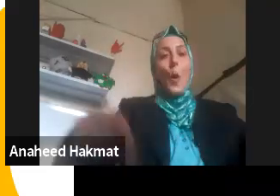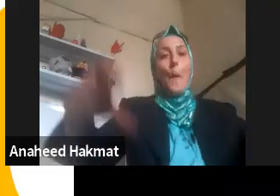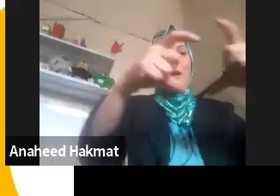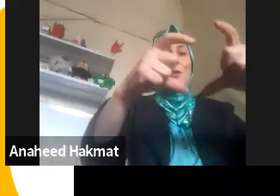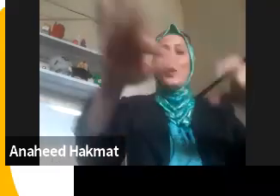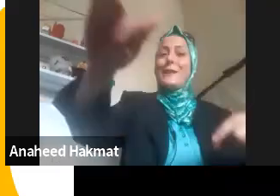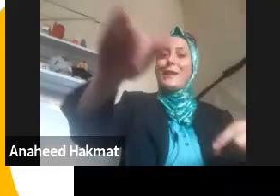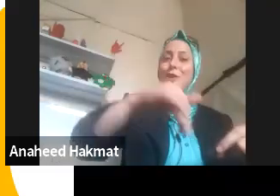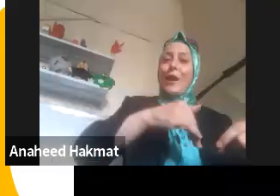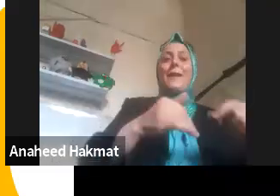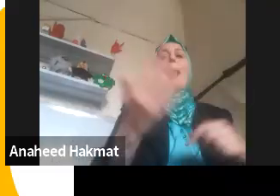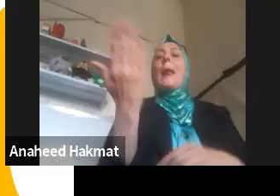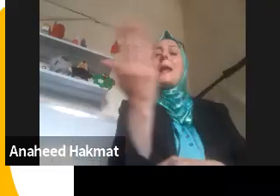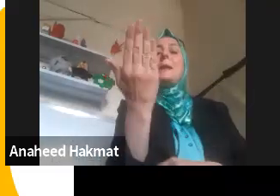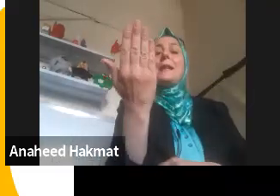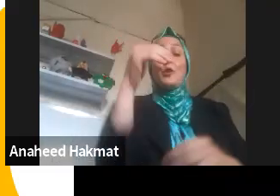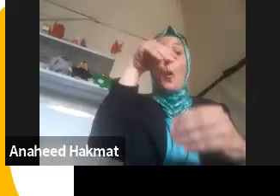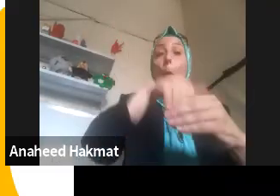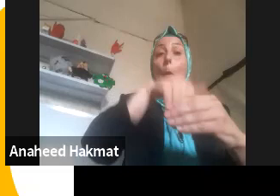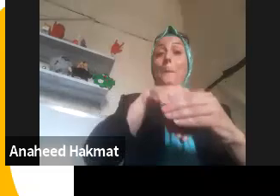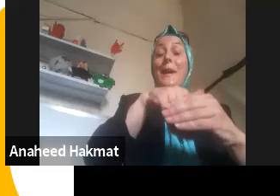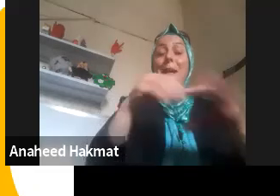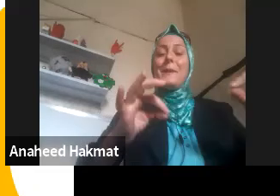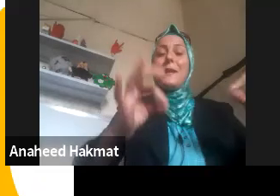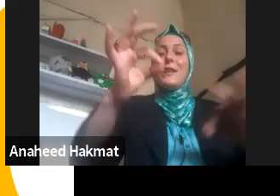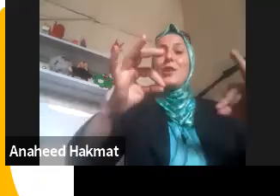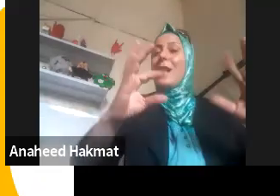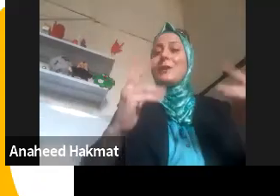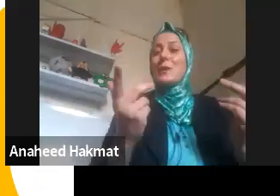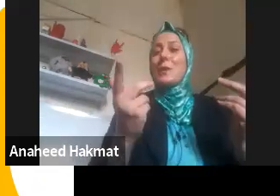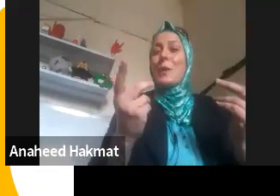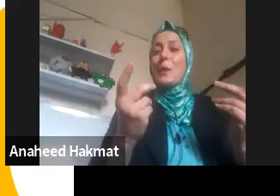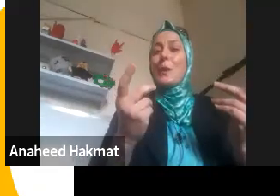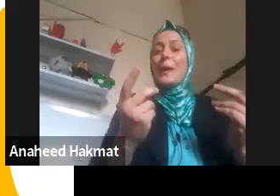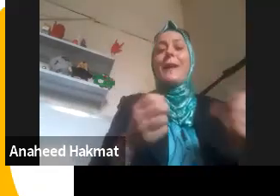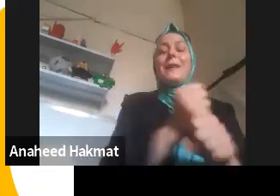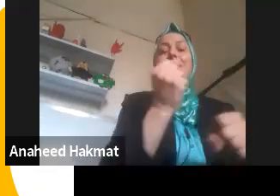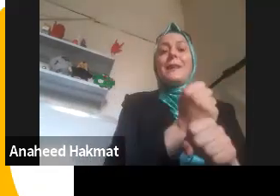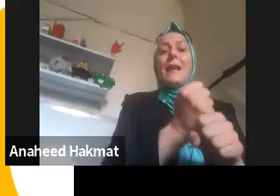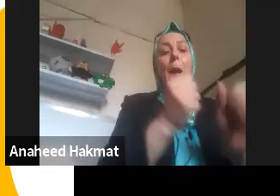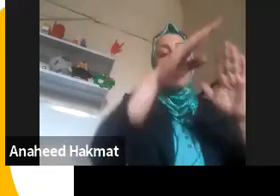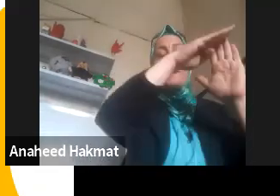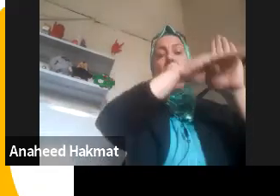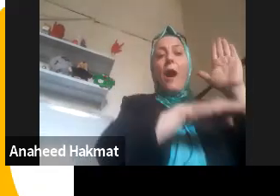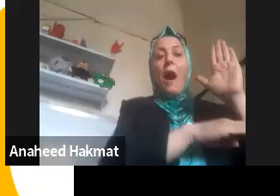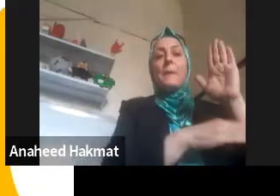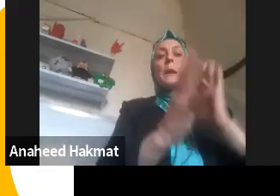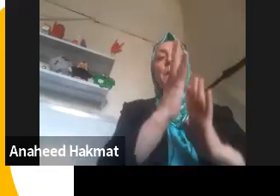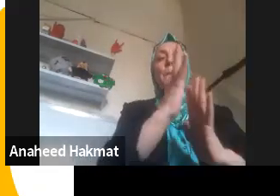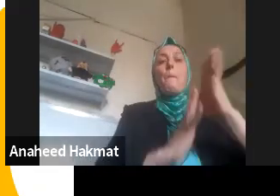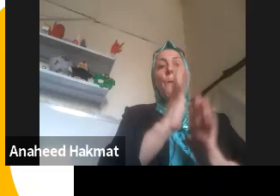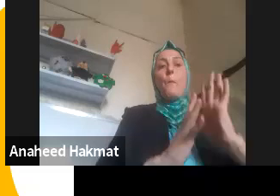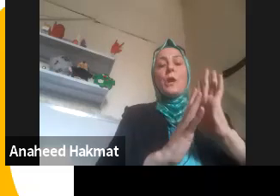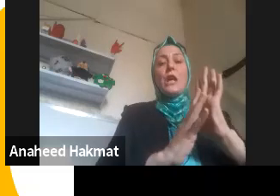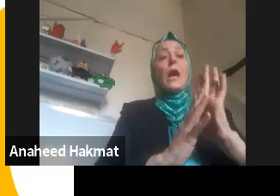ومن ضمن هذا الإجراء في تحتيه بيجي استخدام قائمة المراجعة. قائمة المراجعة وإشراك المجتمع المدرسي،